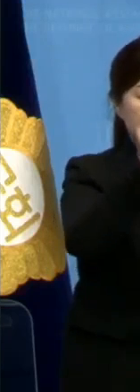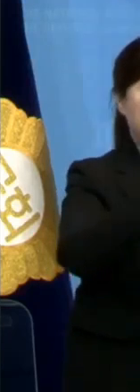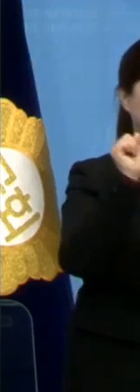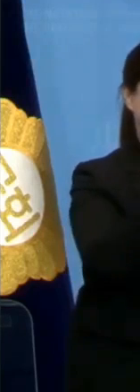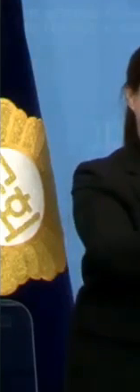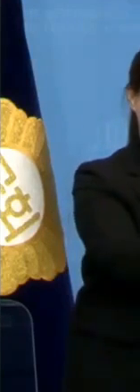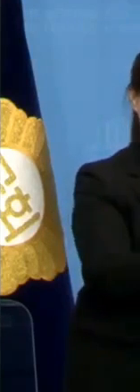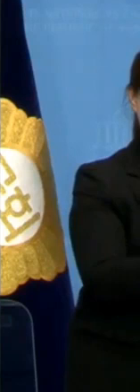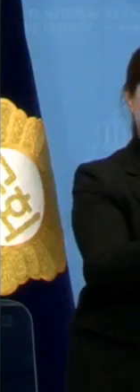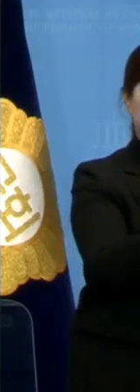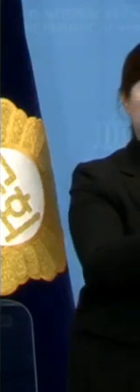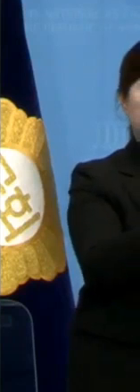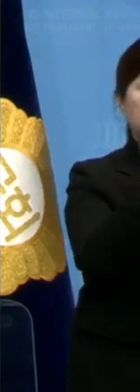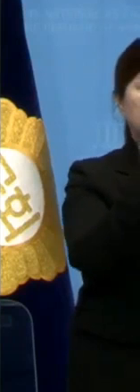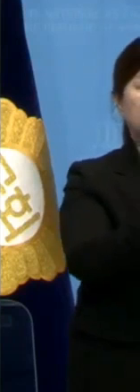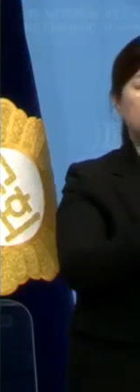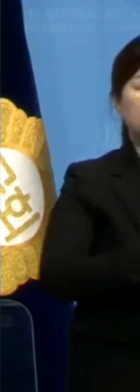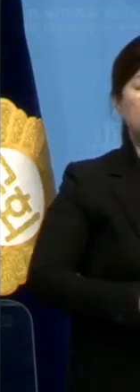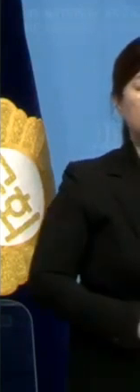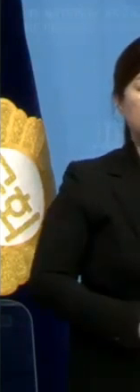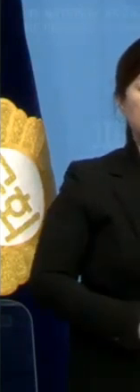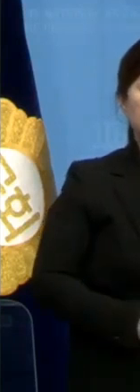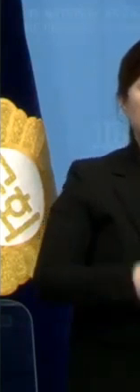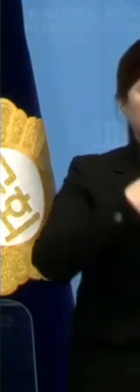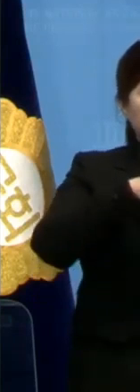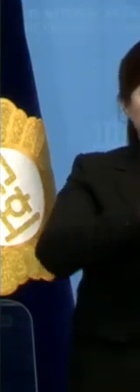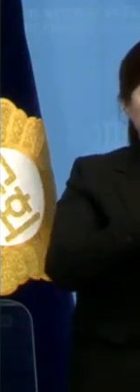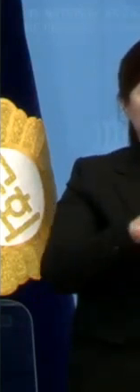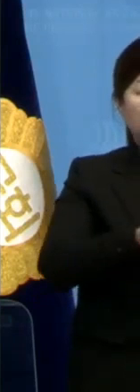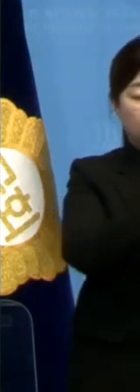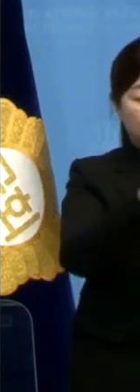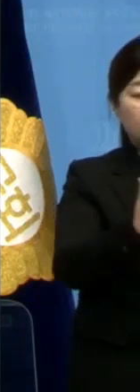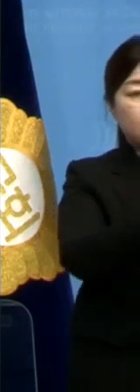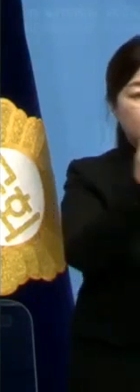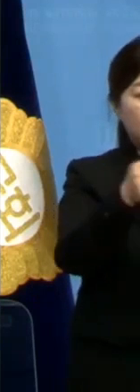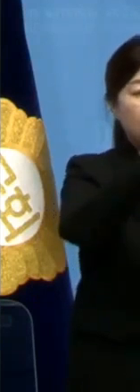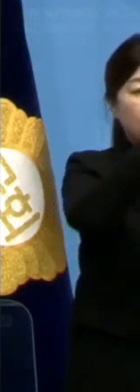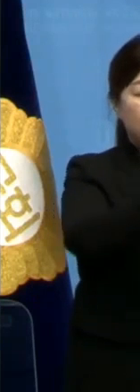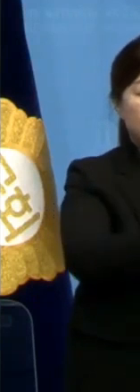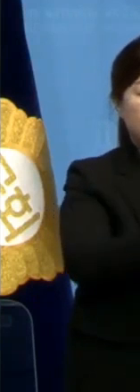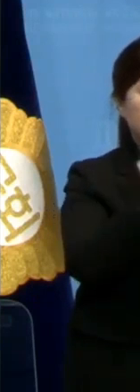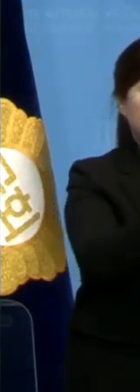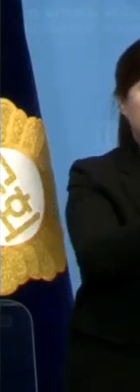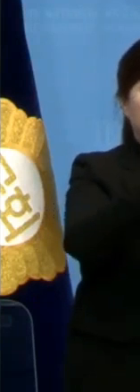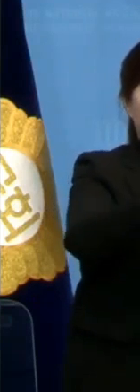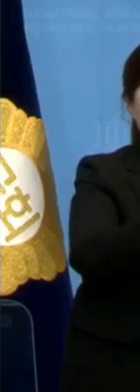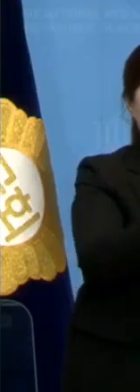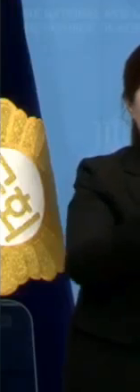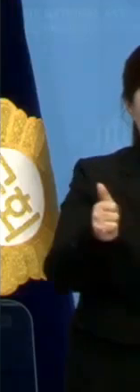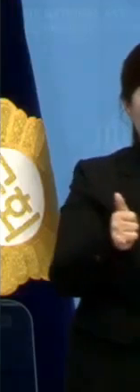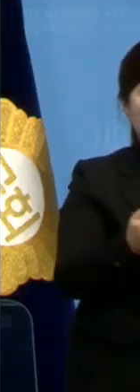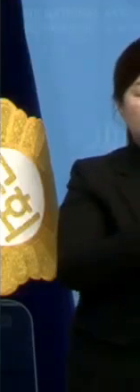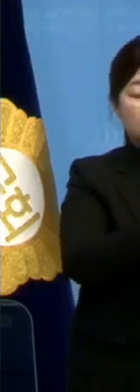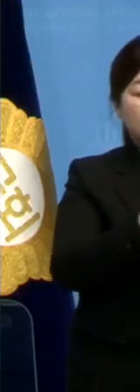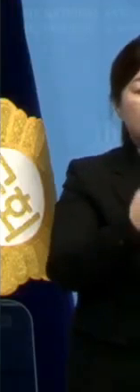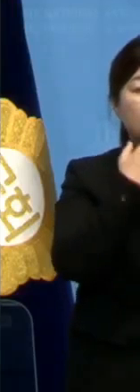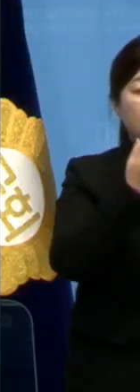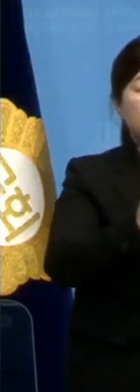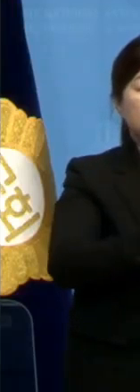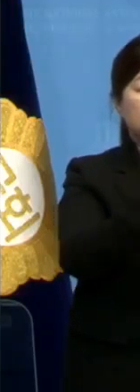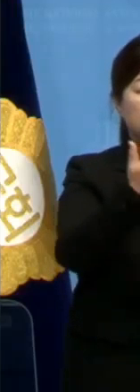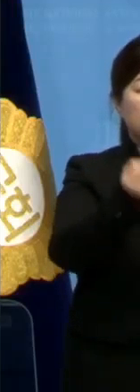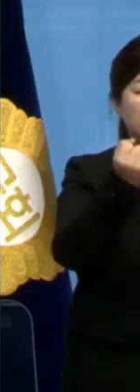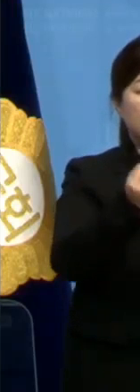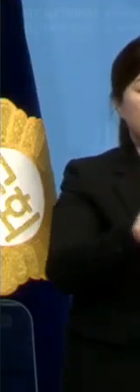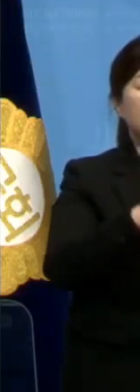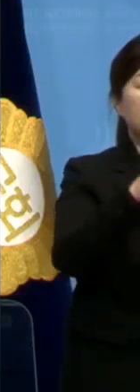추가적으로 발생하고 있습니다. 저는 코호트 격리가 이루어지는 요양기관의 미감염 환자가 서울시립병원이나